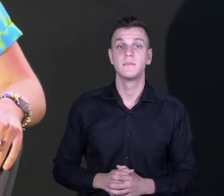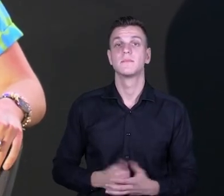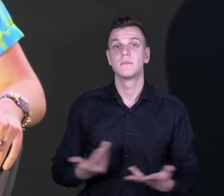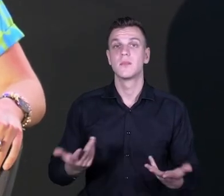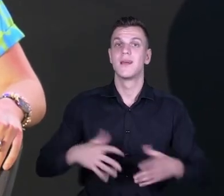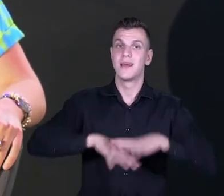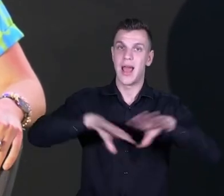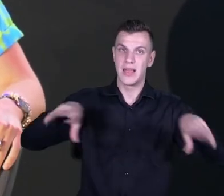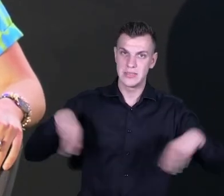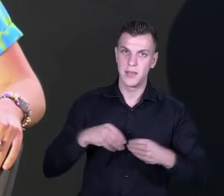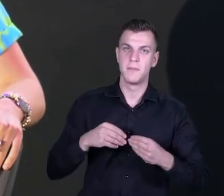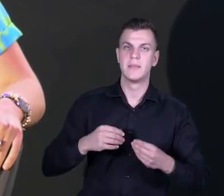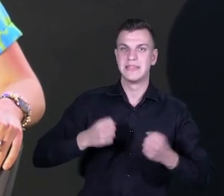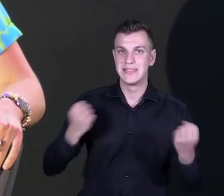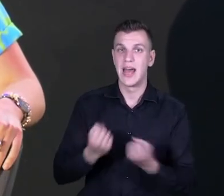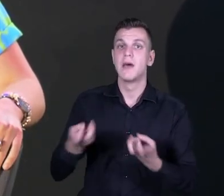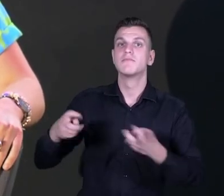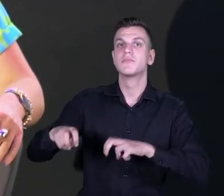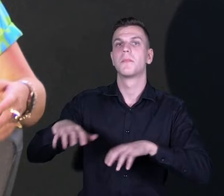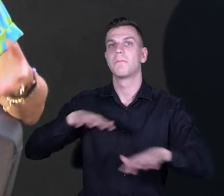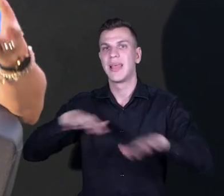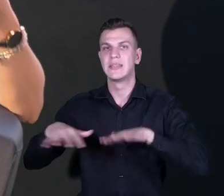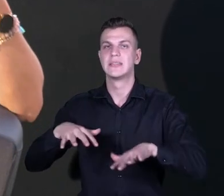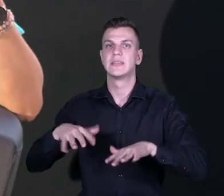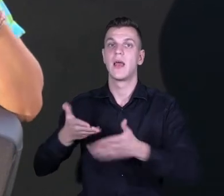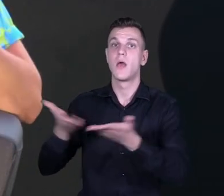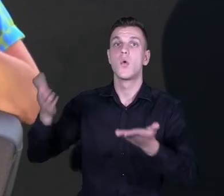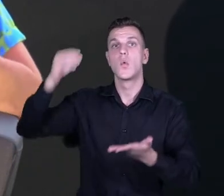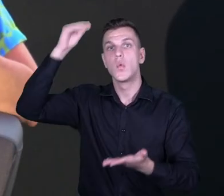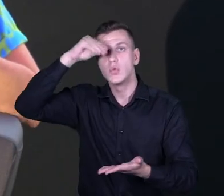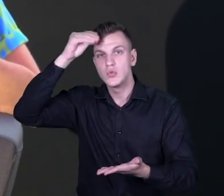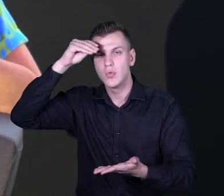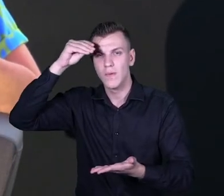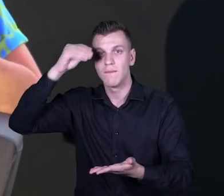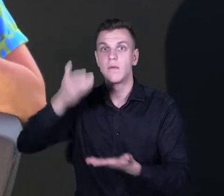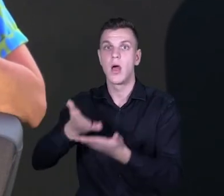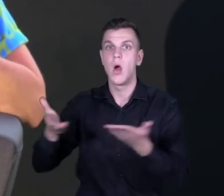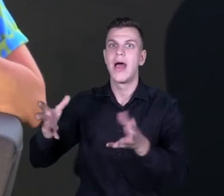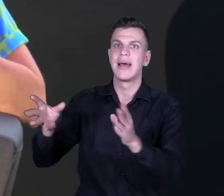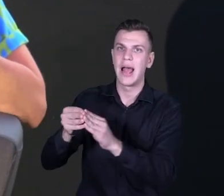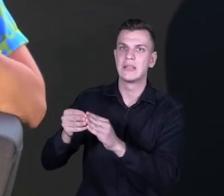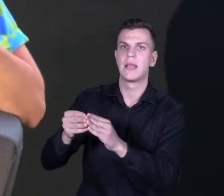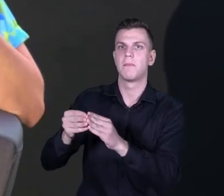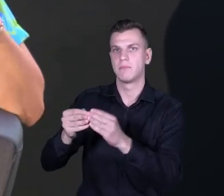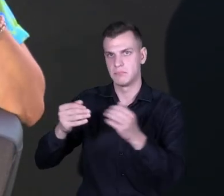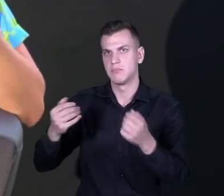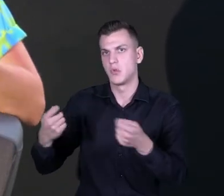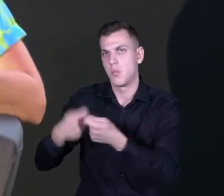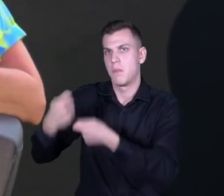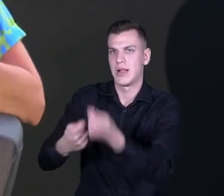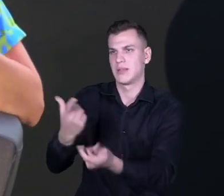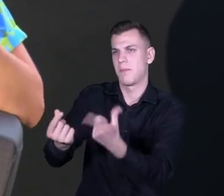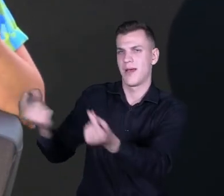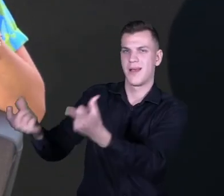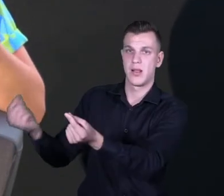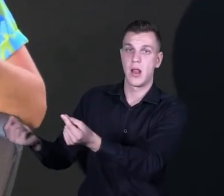siłami tworzyliśmy przestrzenie aktywności dla uczniów tak, by te pary mogły ze sobą aktywnie pracować na lekcjach. Takie